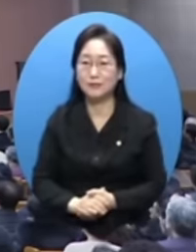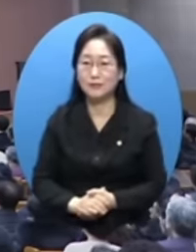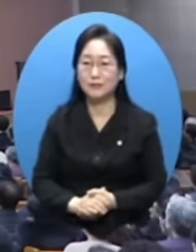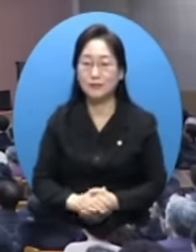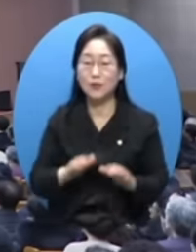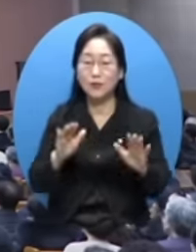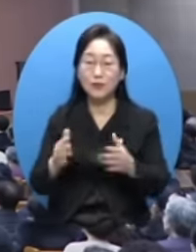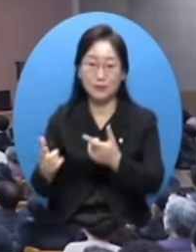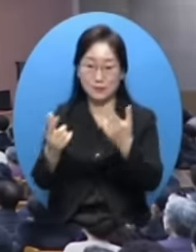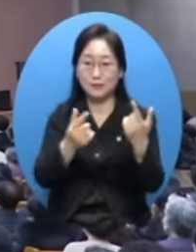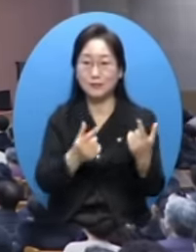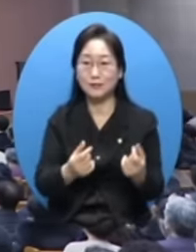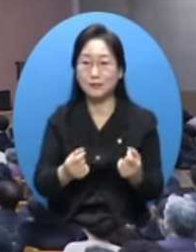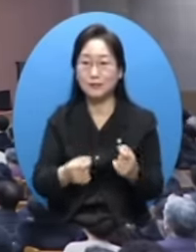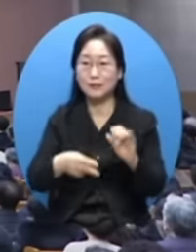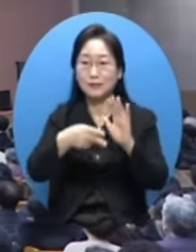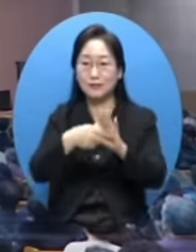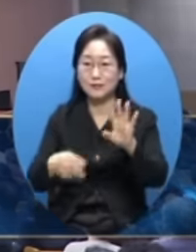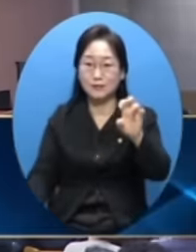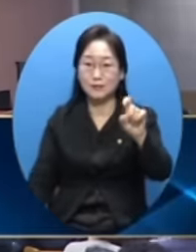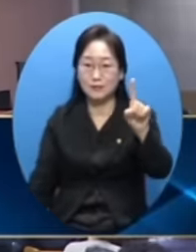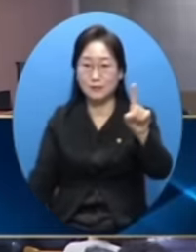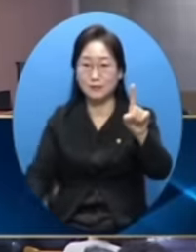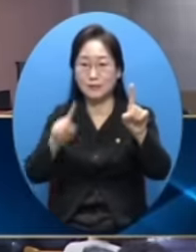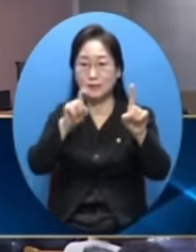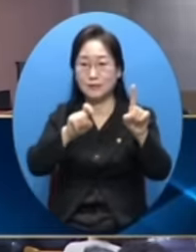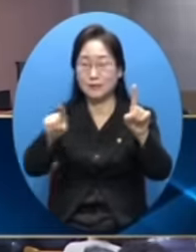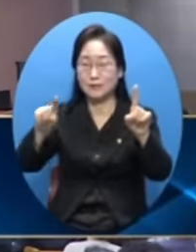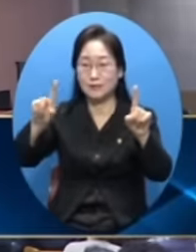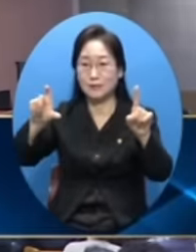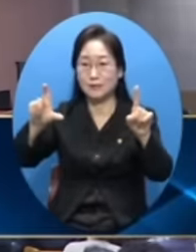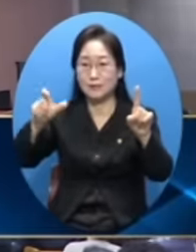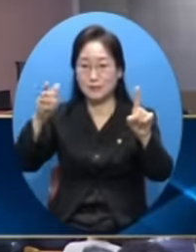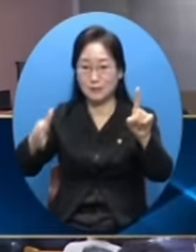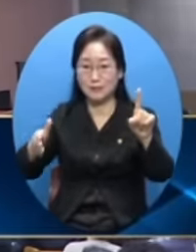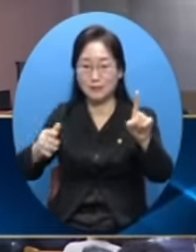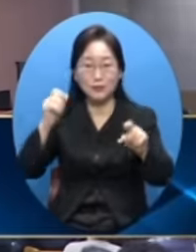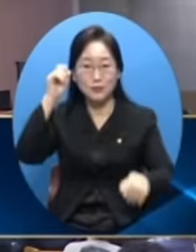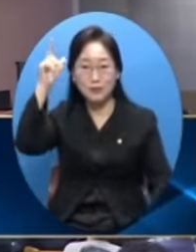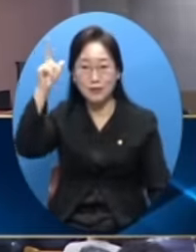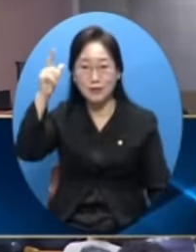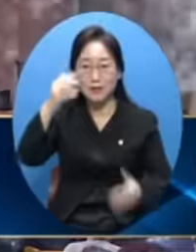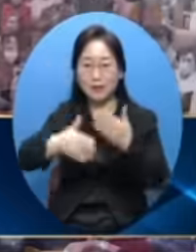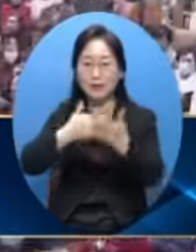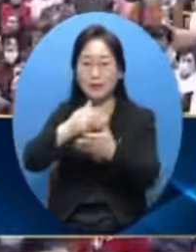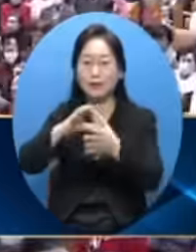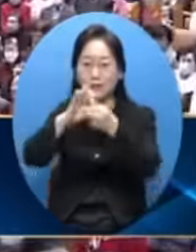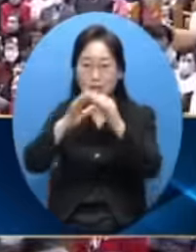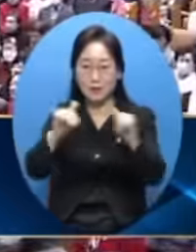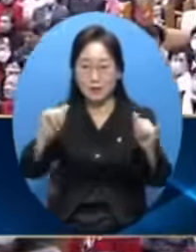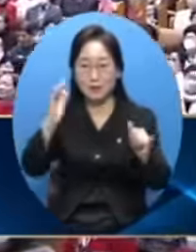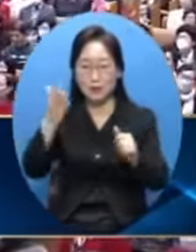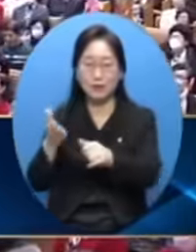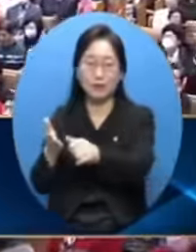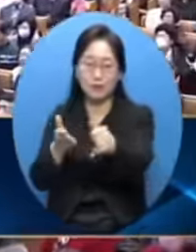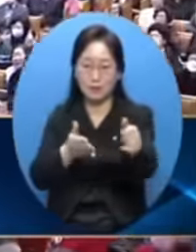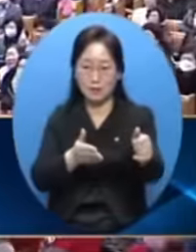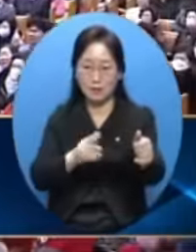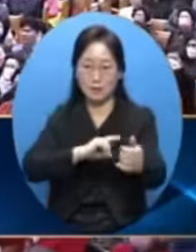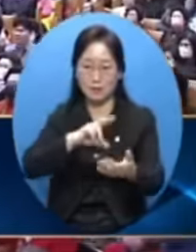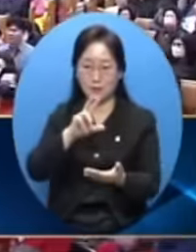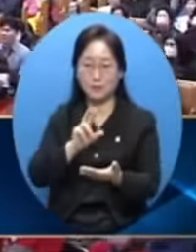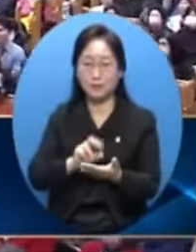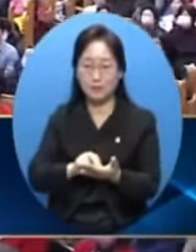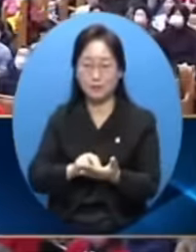오늘 저 여러분과 함께 이사야 41장 10절 15절 말씀 가지고 위대한 하나님의 사람이 되라이 같은